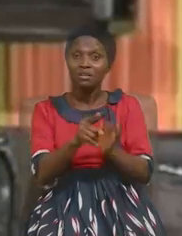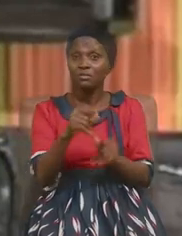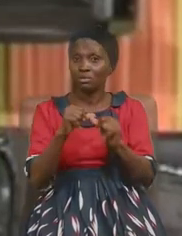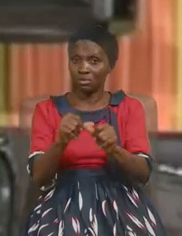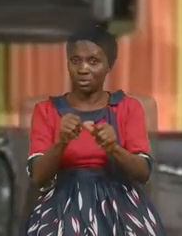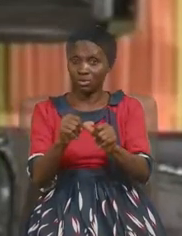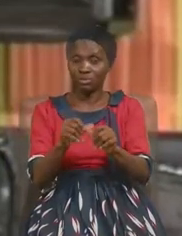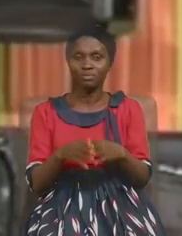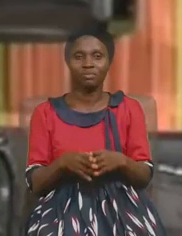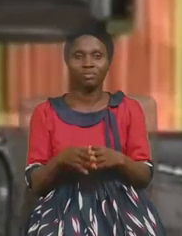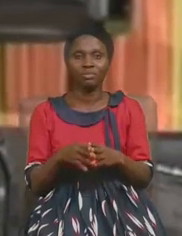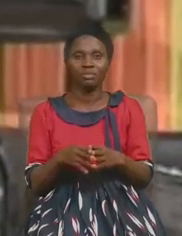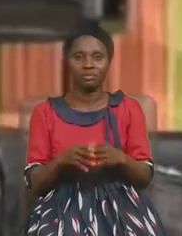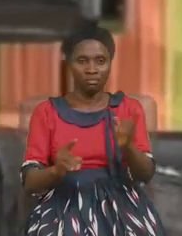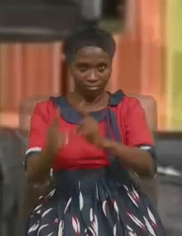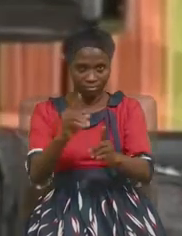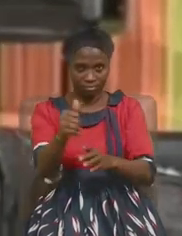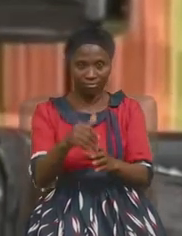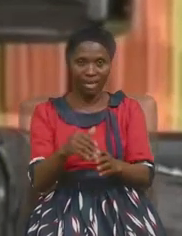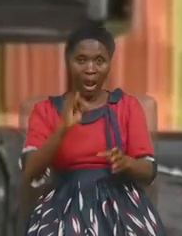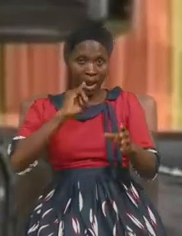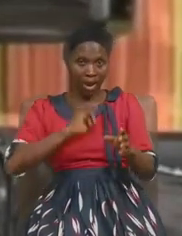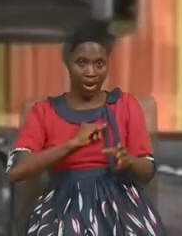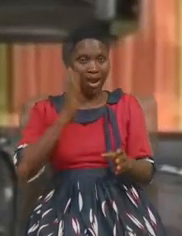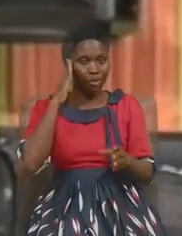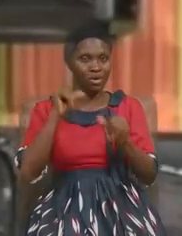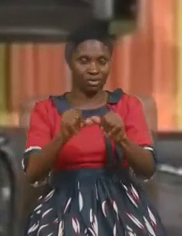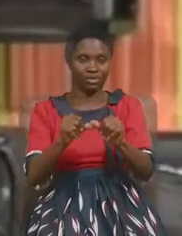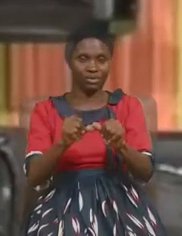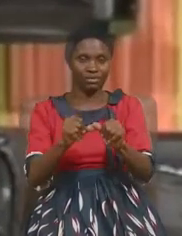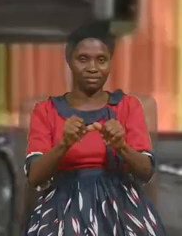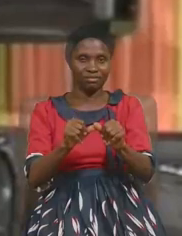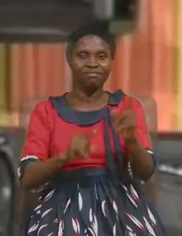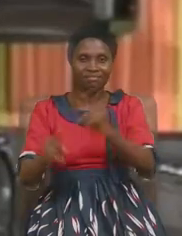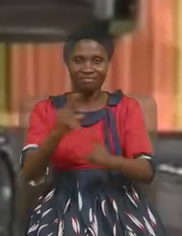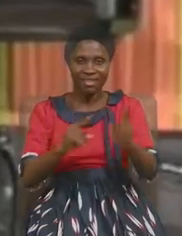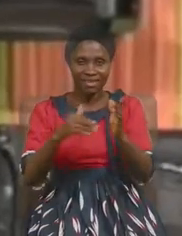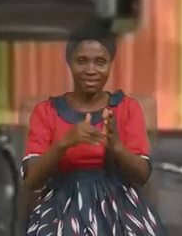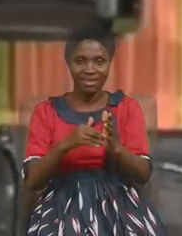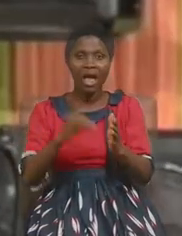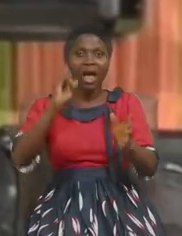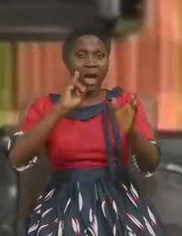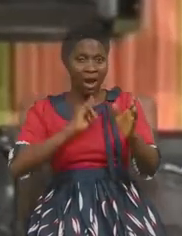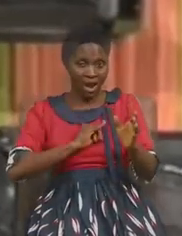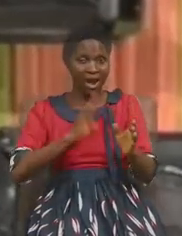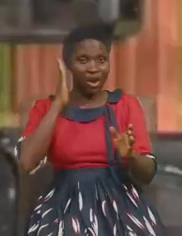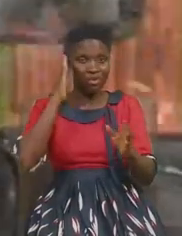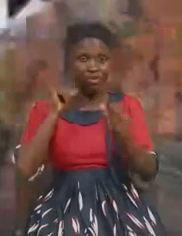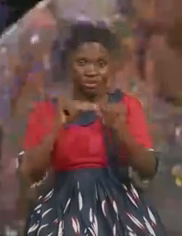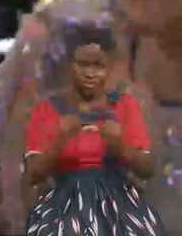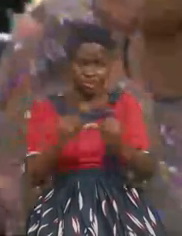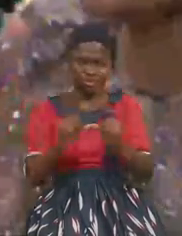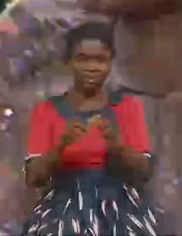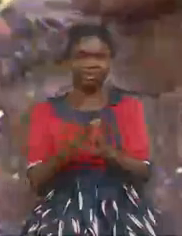vais demeurer. Si du moins vous demeurez, quelqu'un là-bas, je vais demeurer. Si du moins